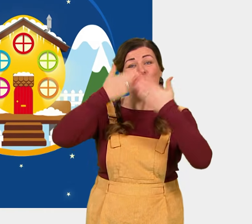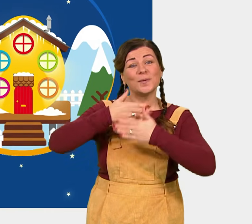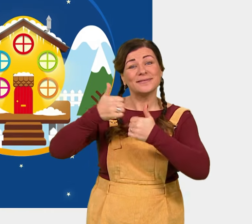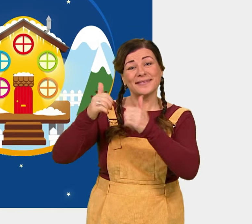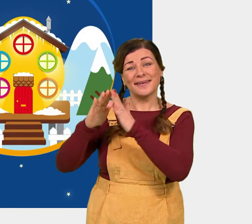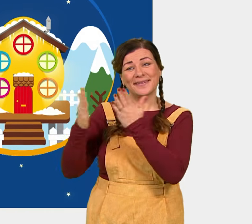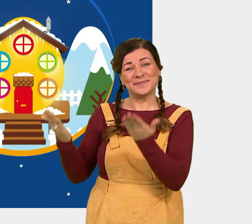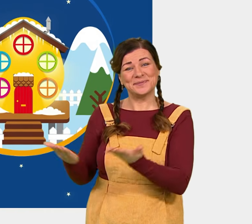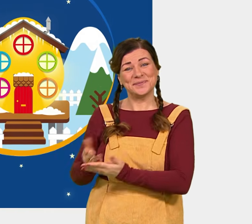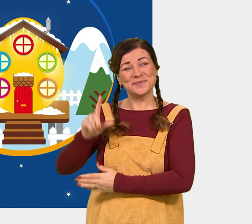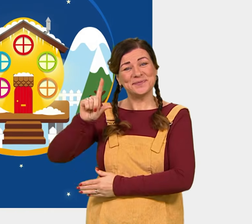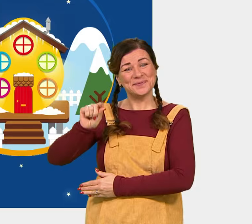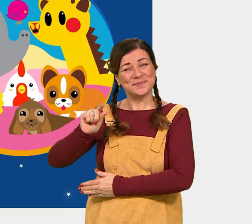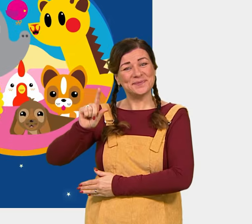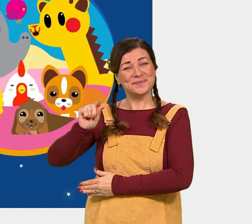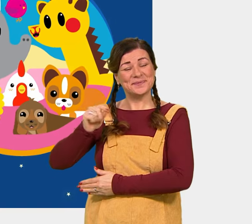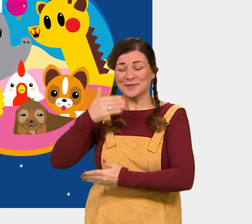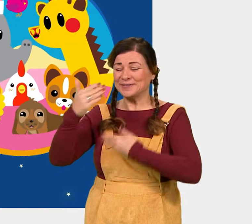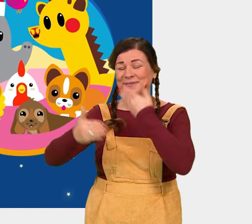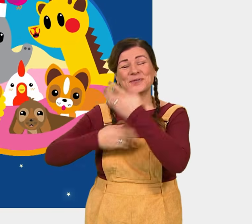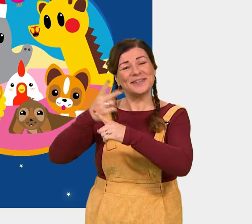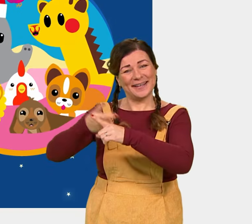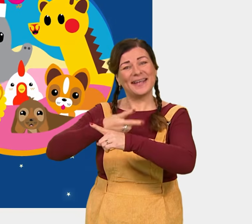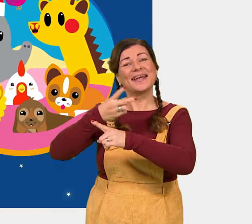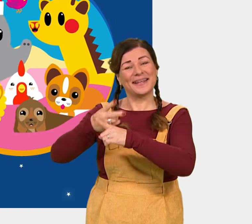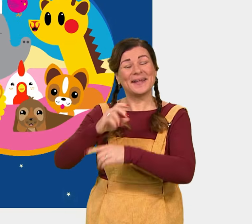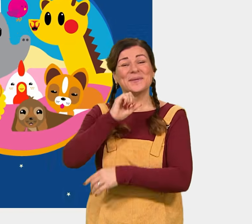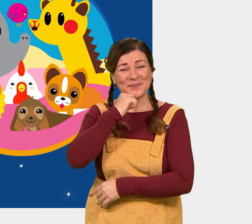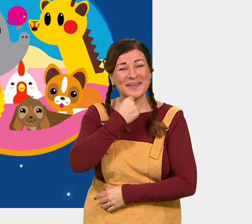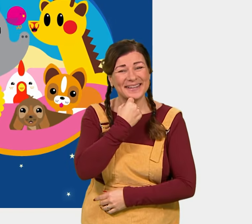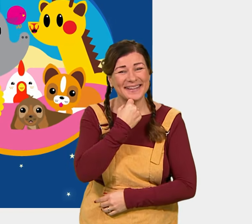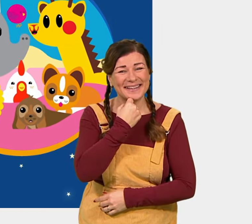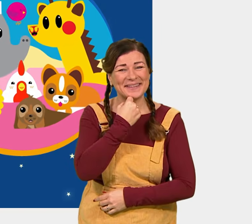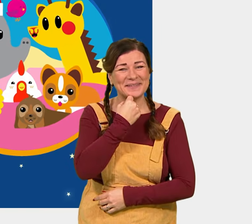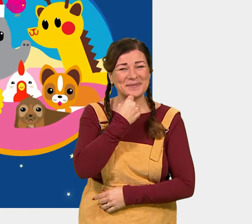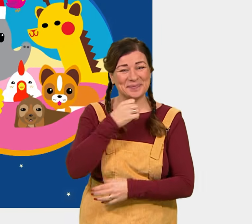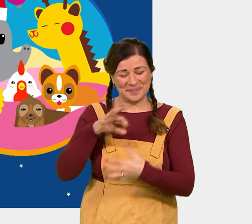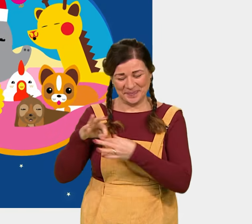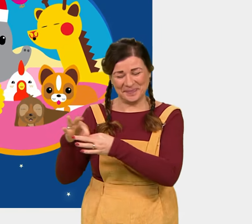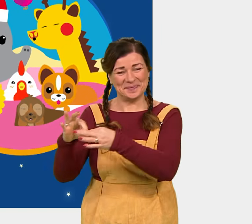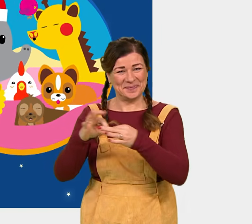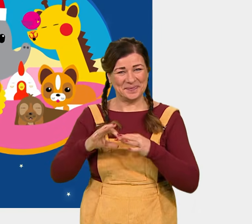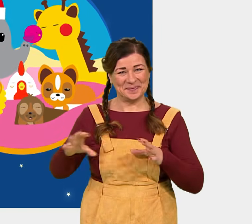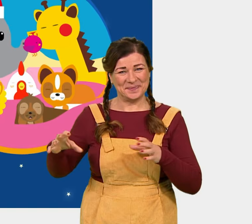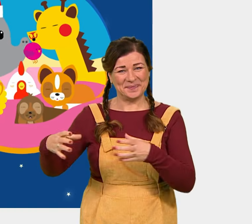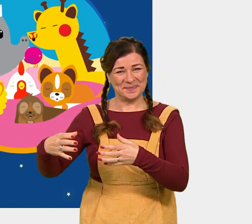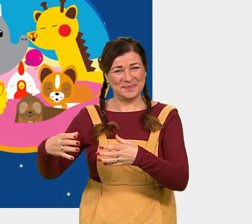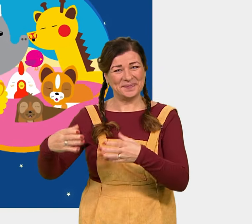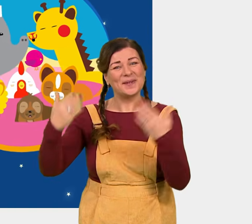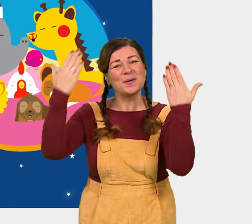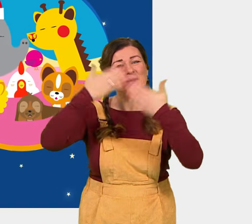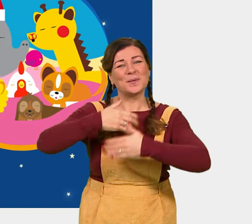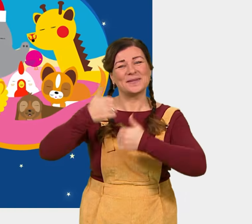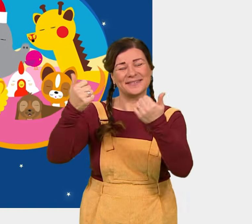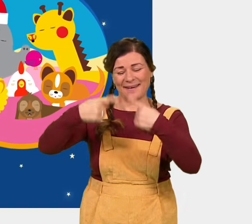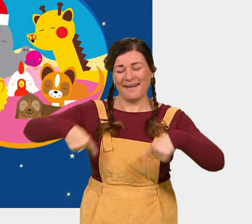Nos da o fyd cyw, bydd stori eto rhyw dro gan y criw. Ie, nos da